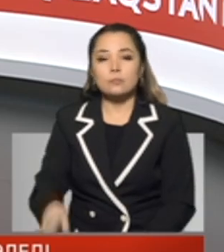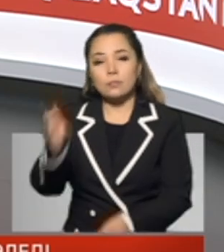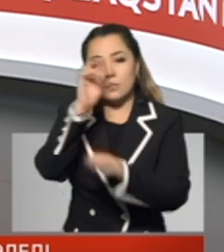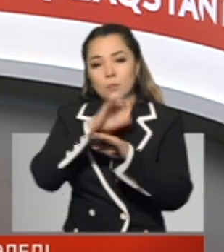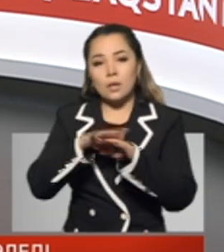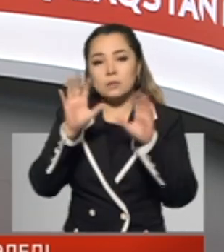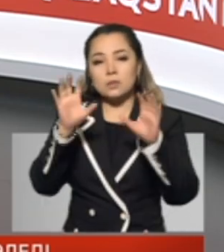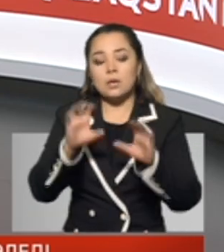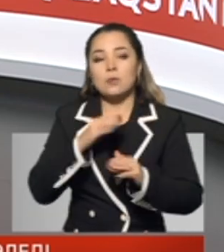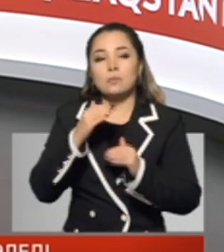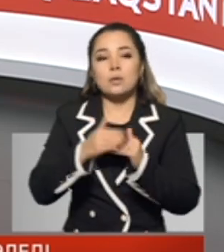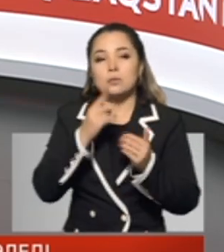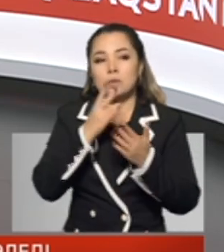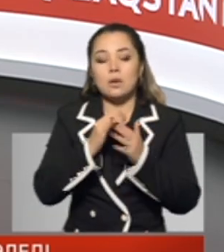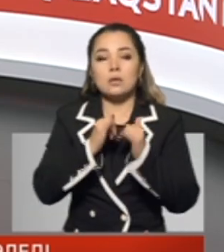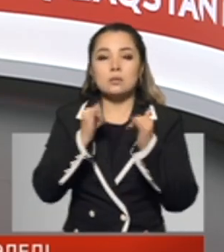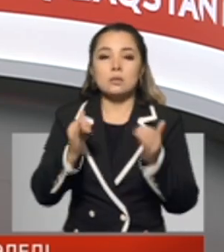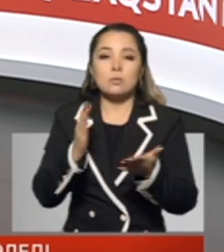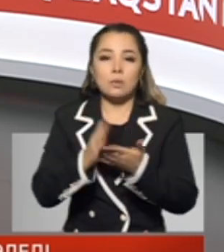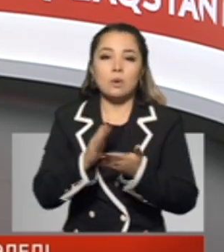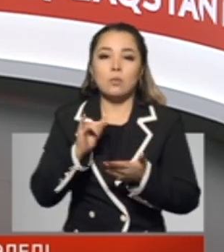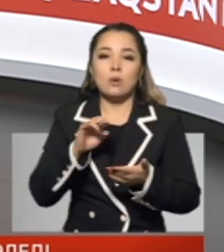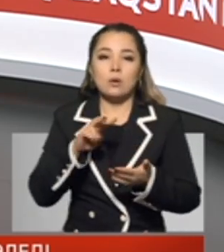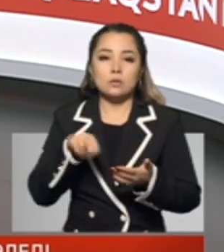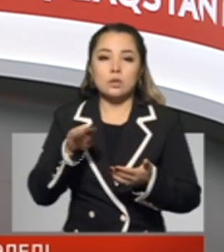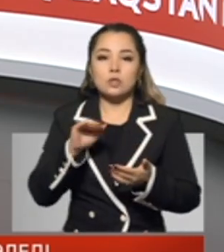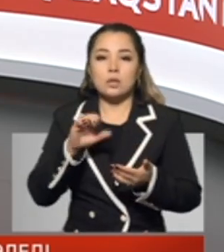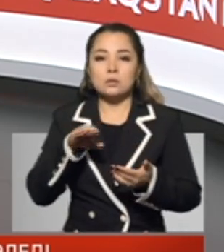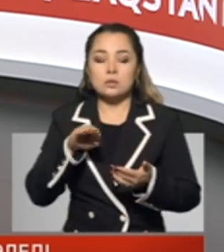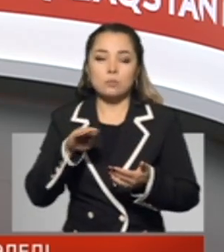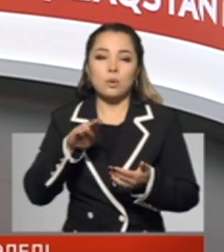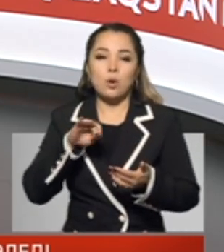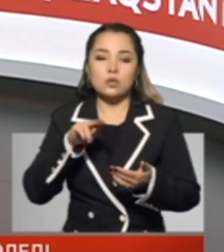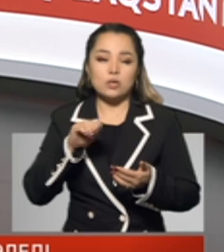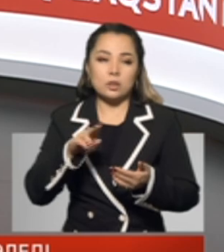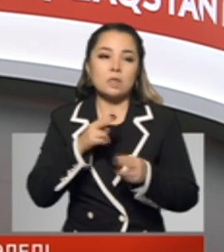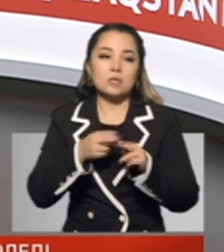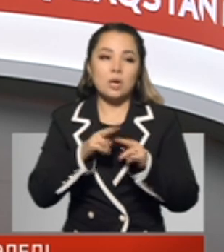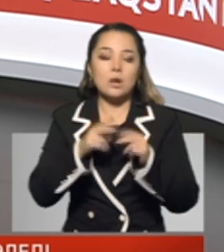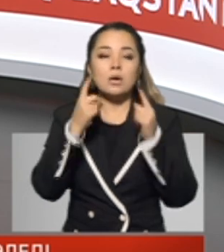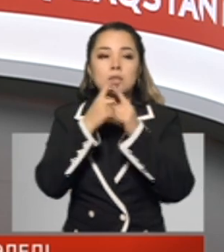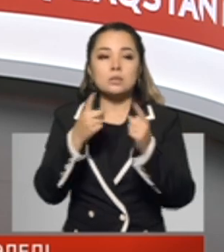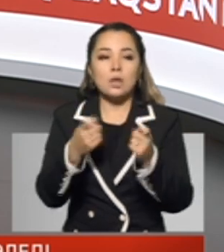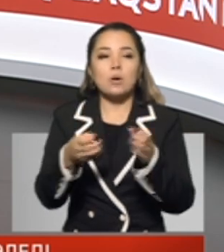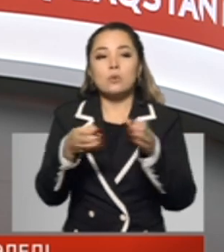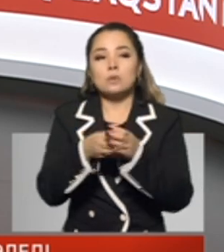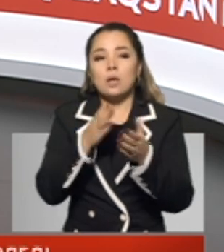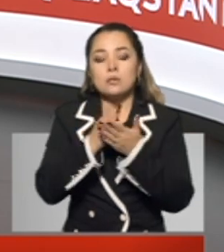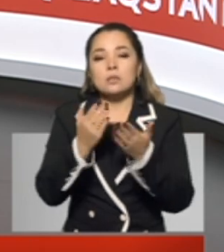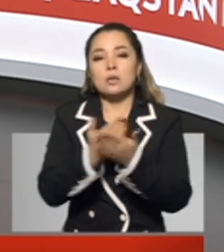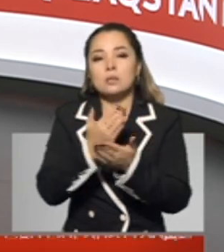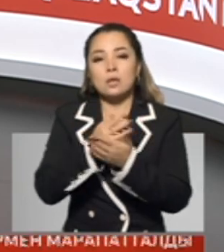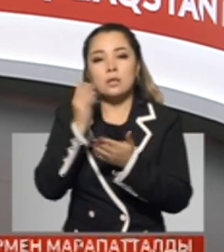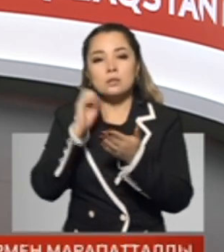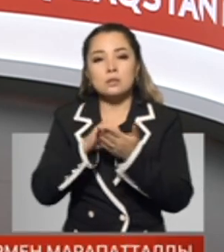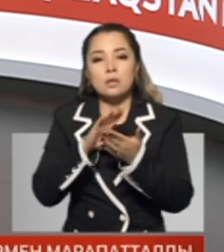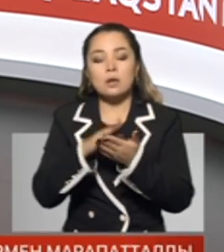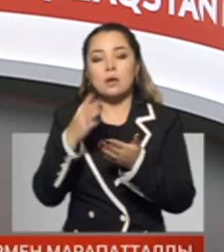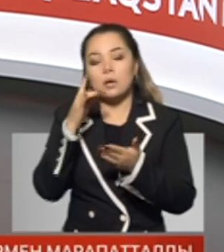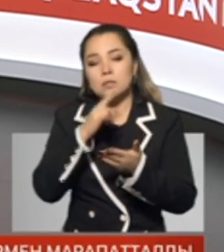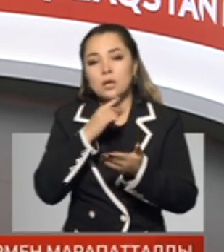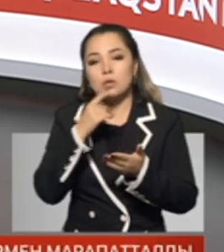Елімізде заң үстемдігі арта түсті. World Justice Project халықаралық ұйымы жариялаған заң үстемдігінің жаһандық индексінде